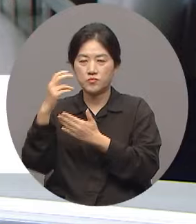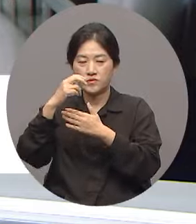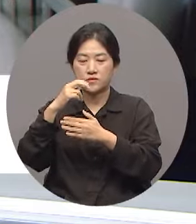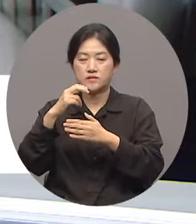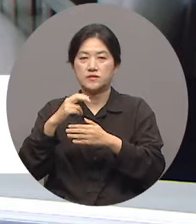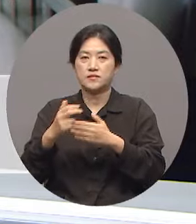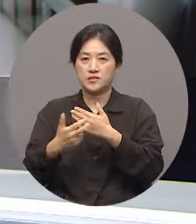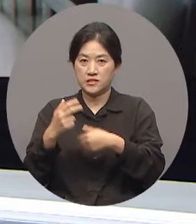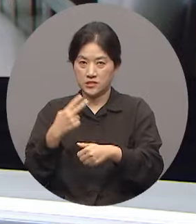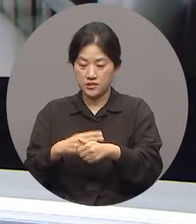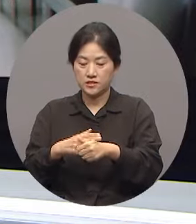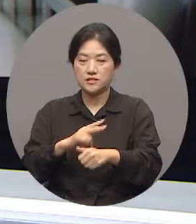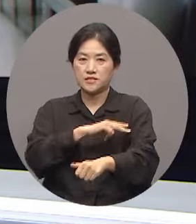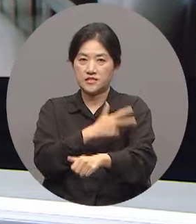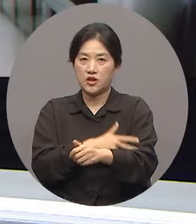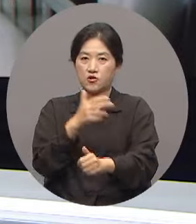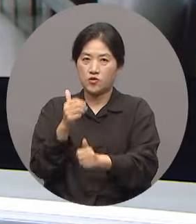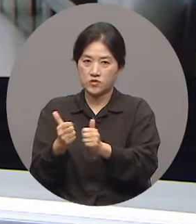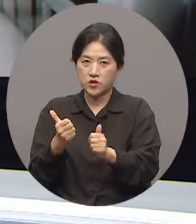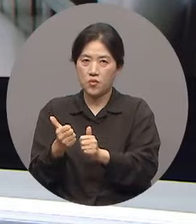제시했습니다 윤수영